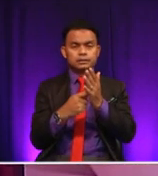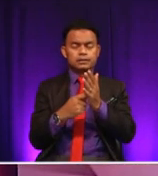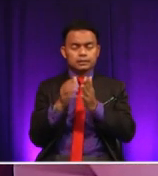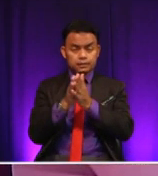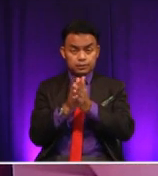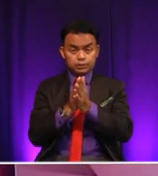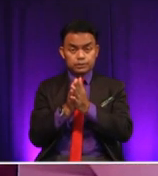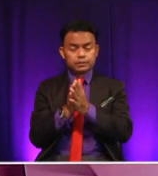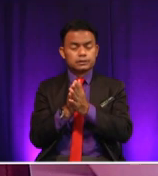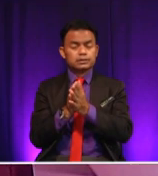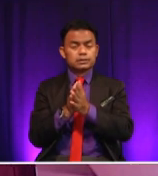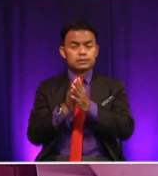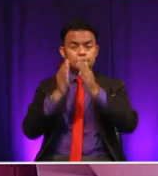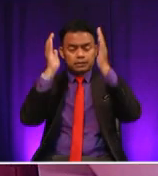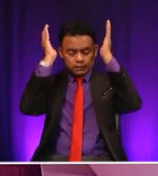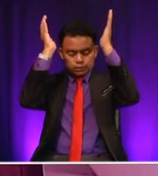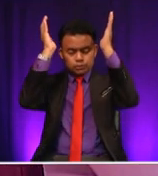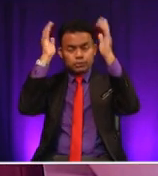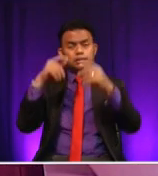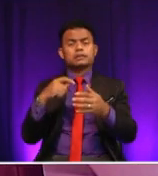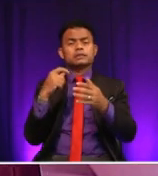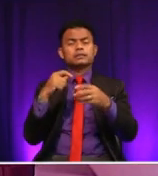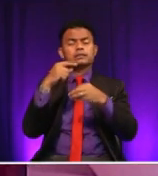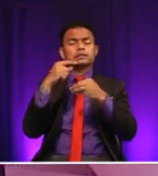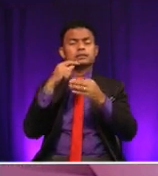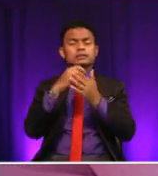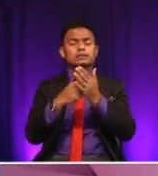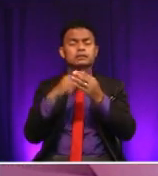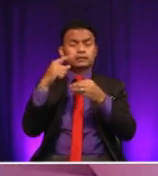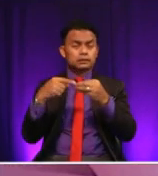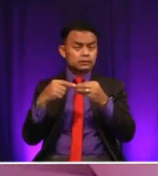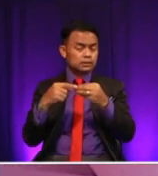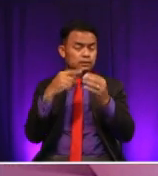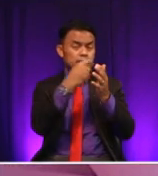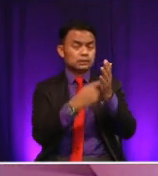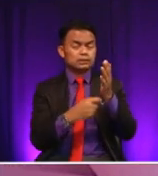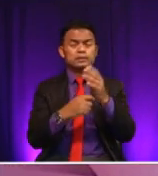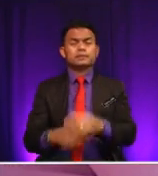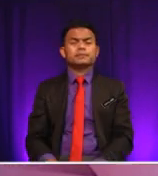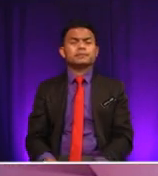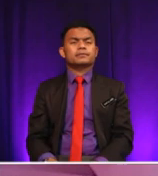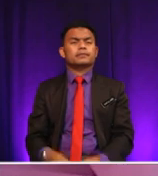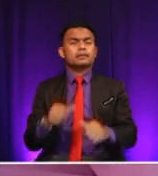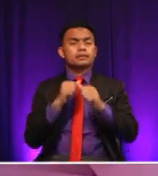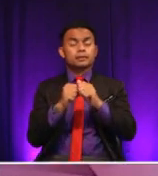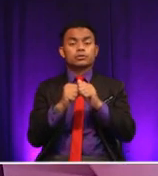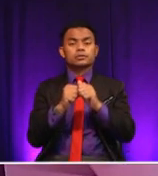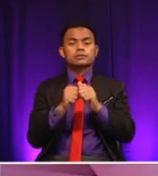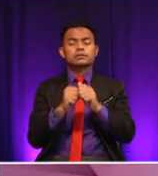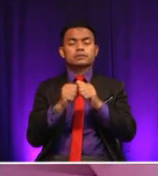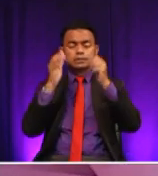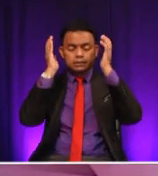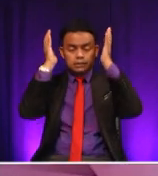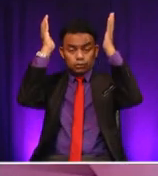terhadap nilai kerajinan perlu disertakan dengan perkataan Sanjungan Sanjungan terhadap nilai